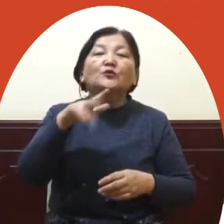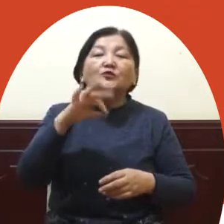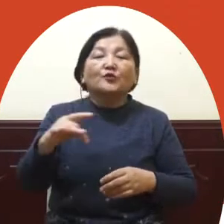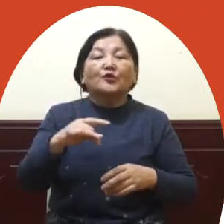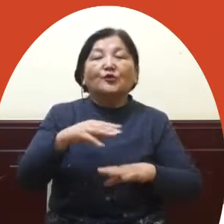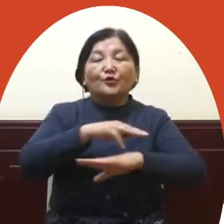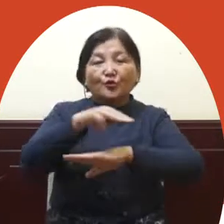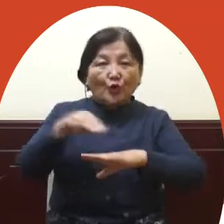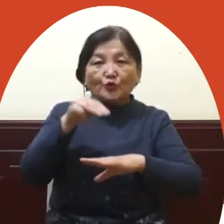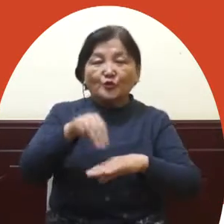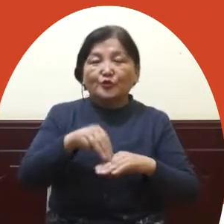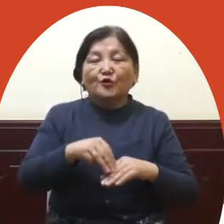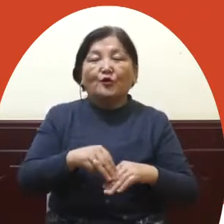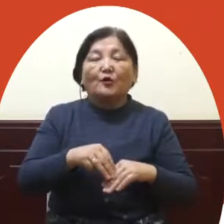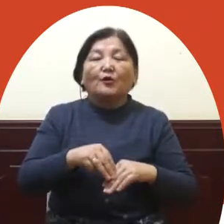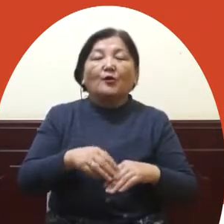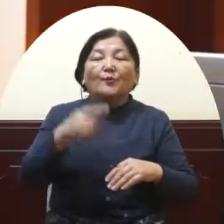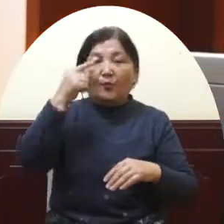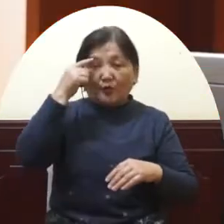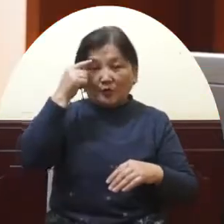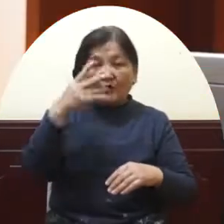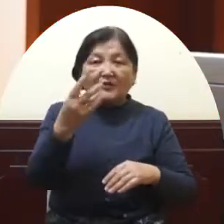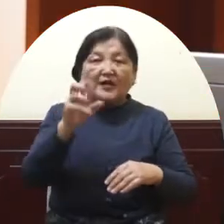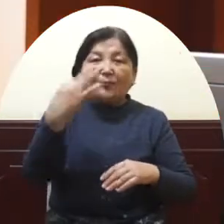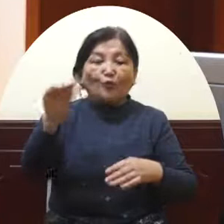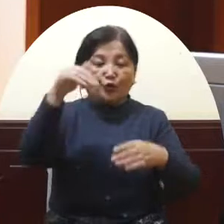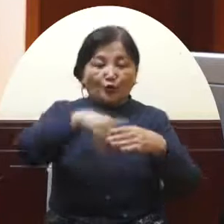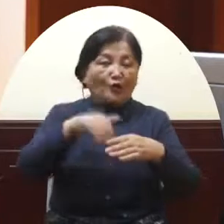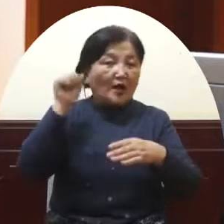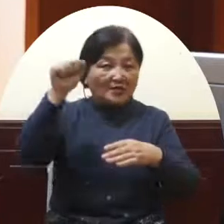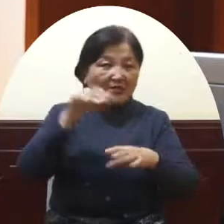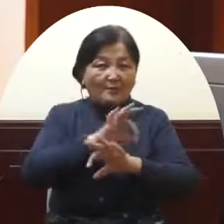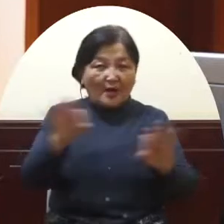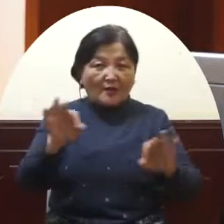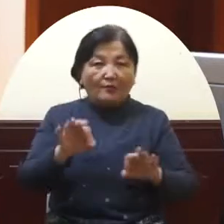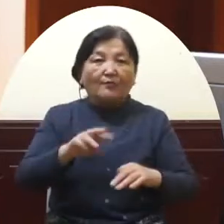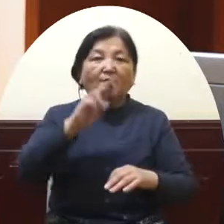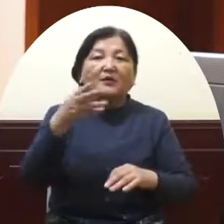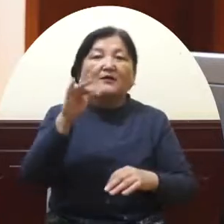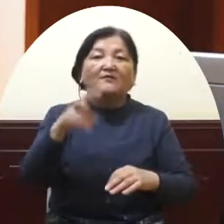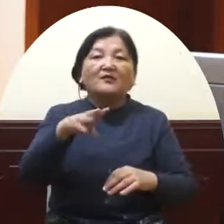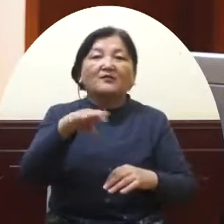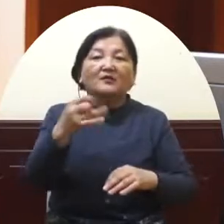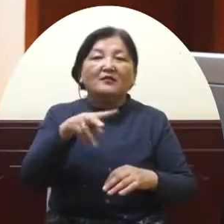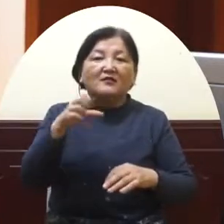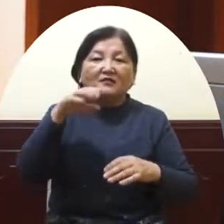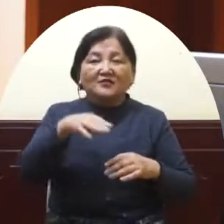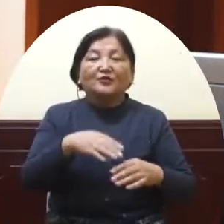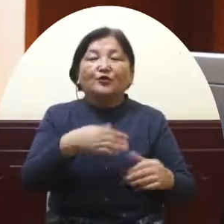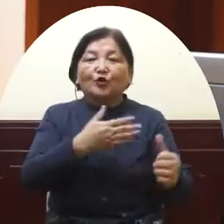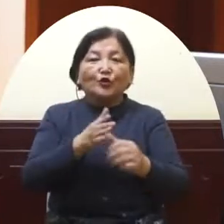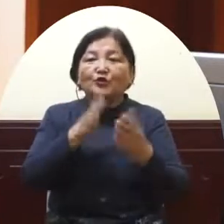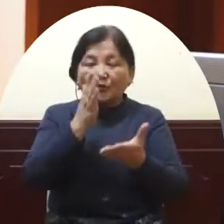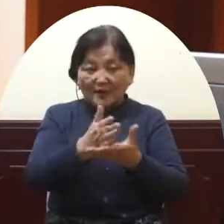Монголын улс төрийн намууд илүү дотоод арчлалгүй клиентелист намын хэв шинжрүү шилжиж байгаа. Дээр нь сонгуулийн